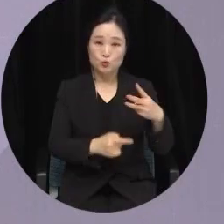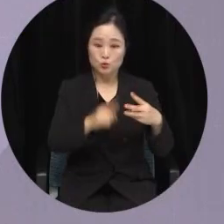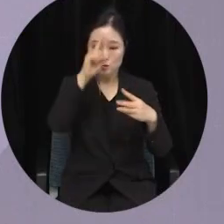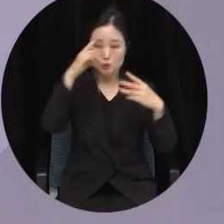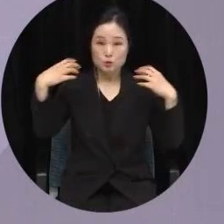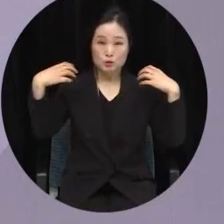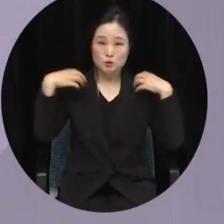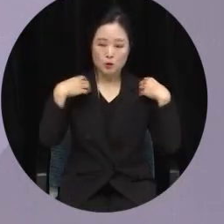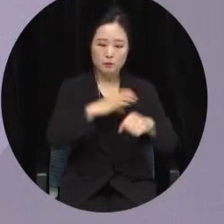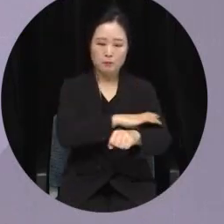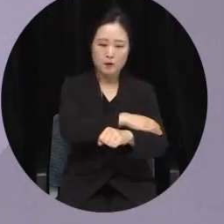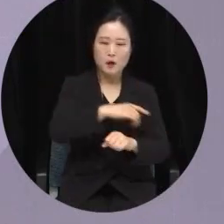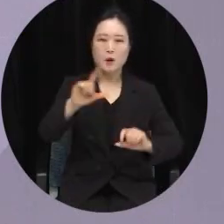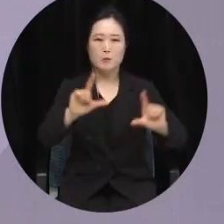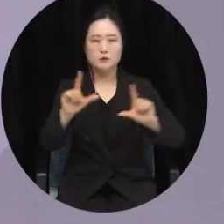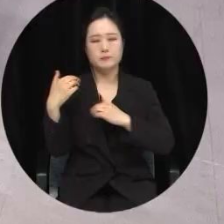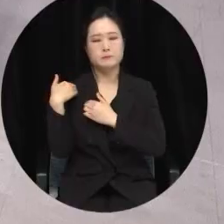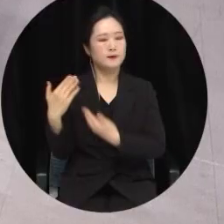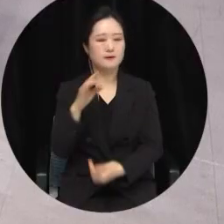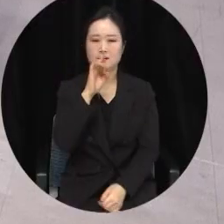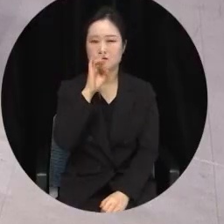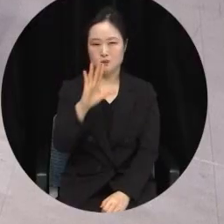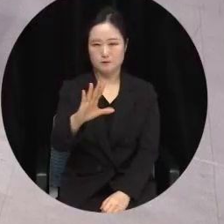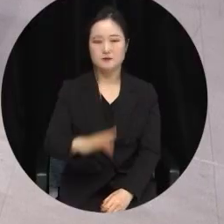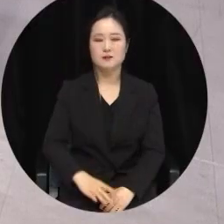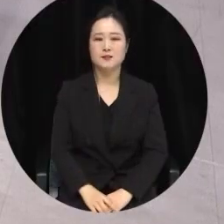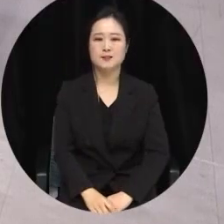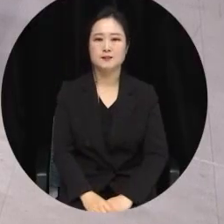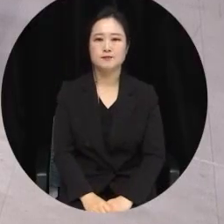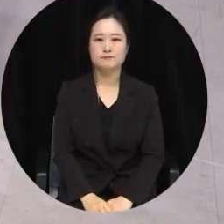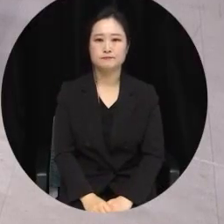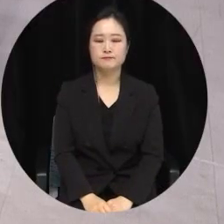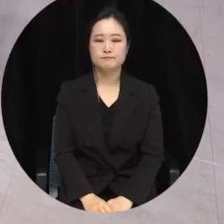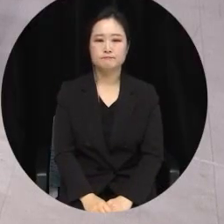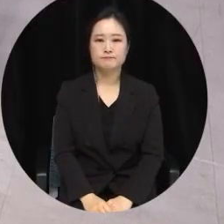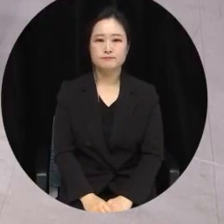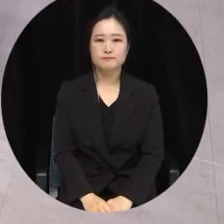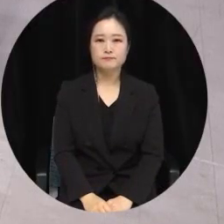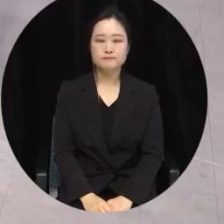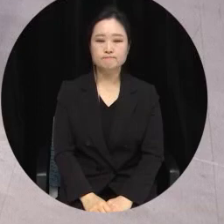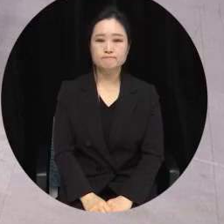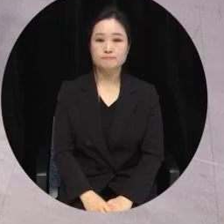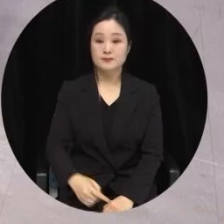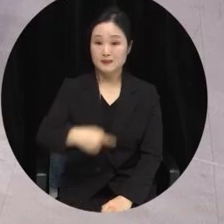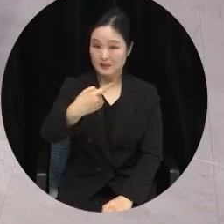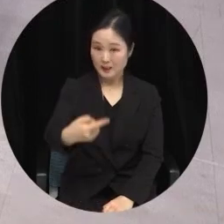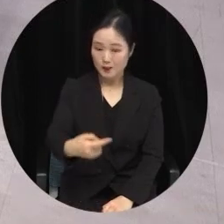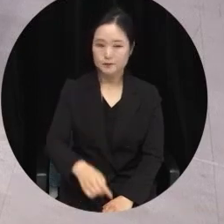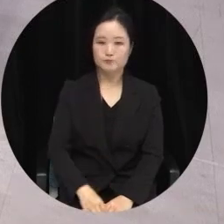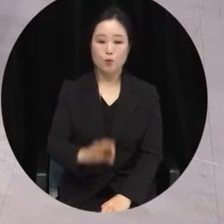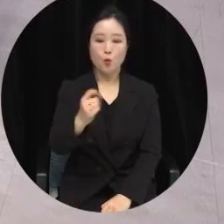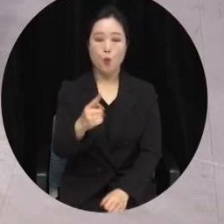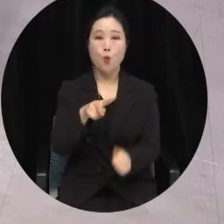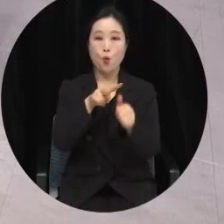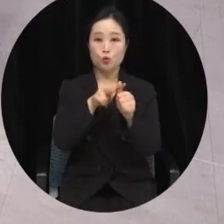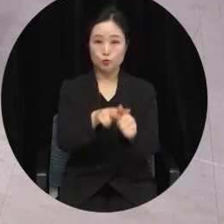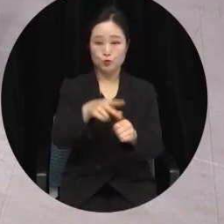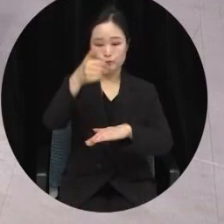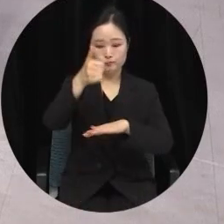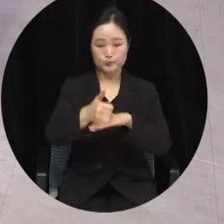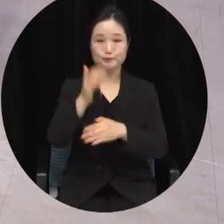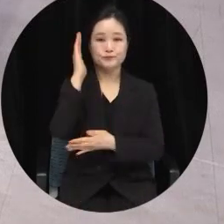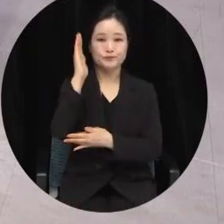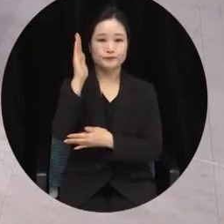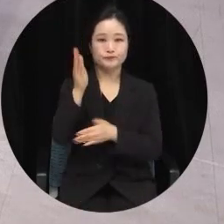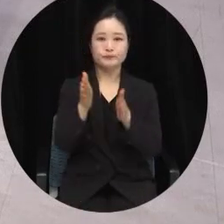없습니다. 4월 10일. 네, 여기까지 마이크가 꺼졌습니다. 이어서 오경훈 후보의 마무리